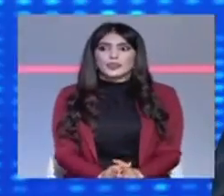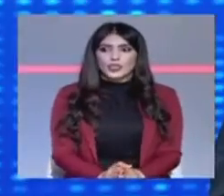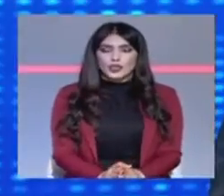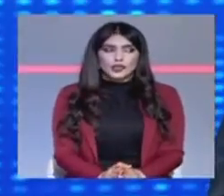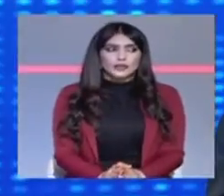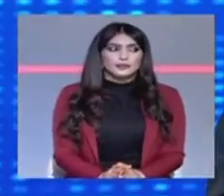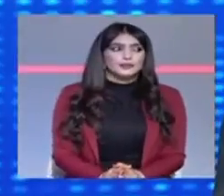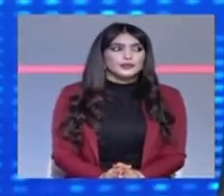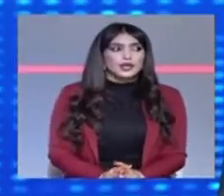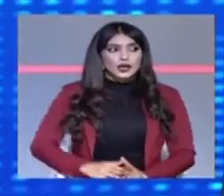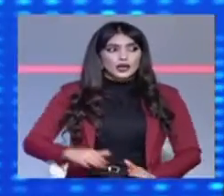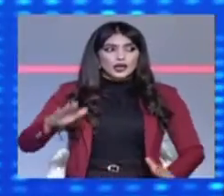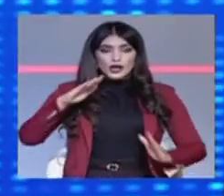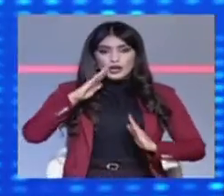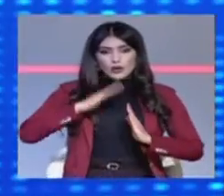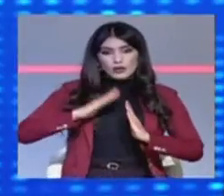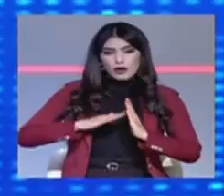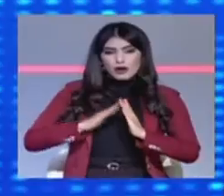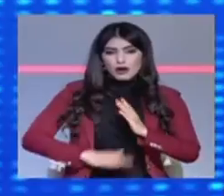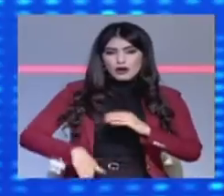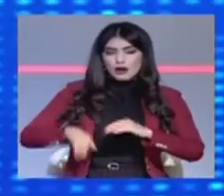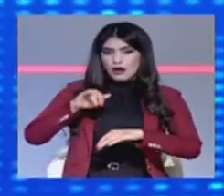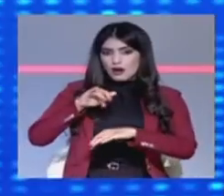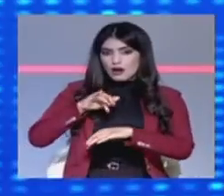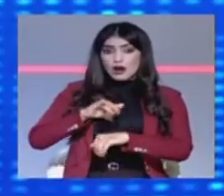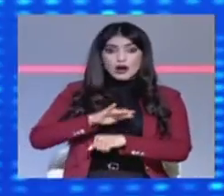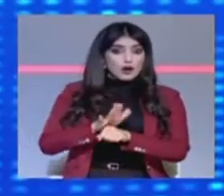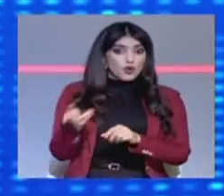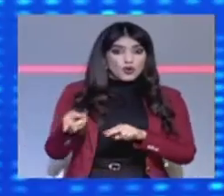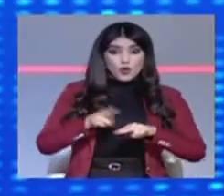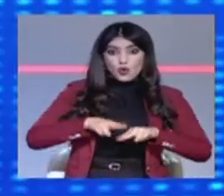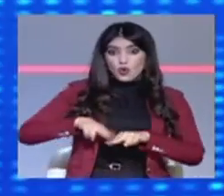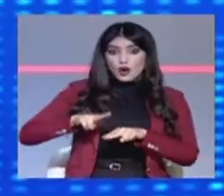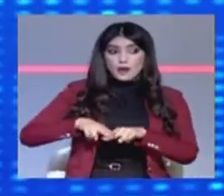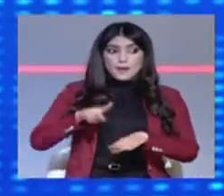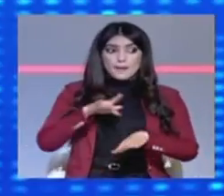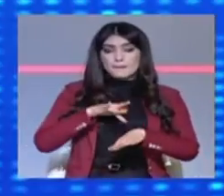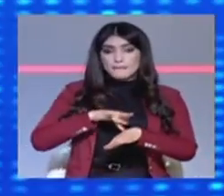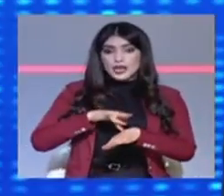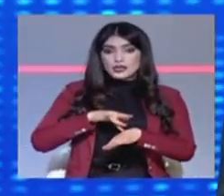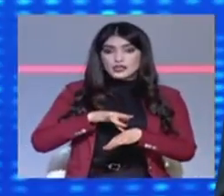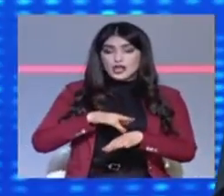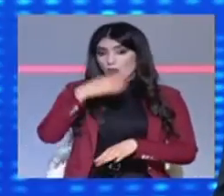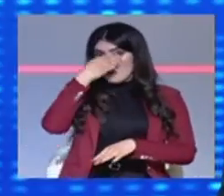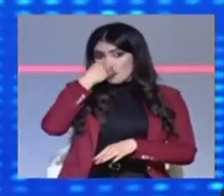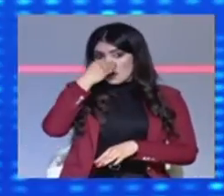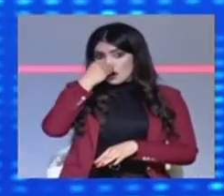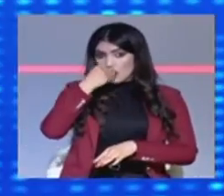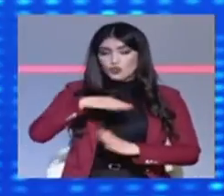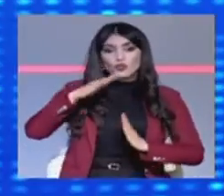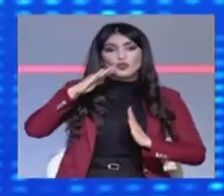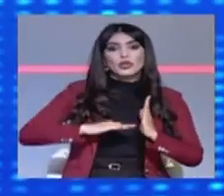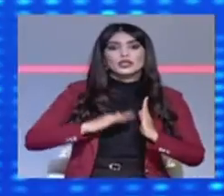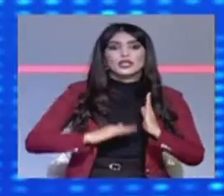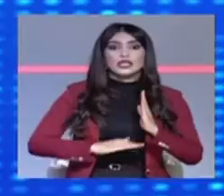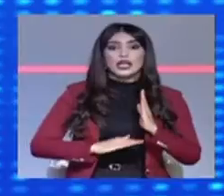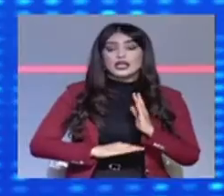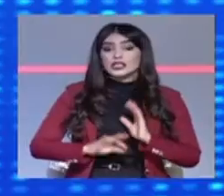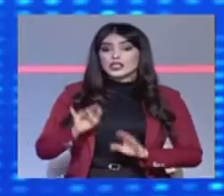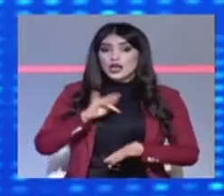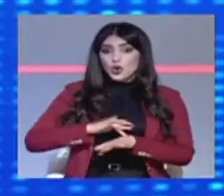خفض معدل الوفيات الناجمه عن الاصابه بالانفلونزا الموسميه وتقليص حصيله الاصابات